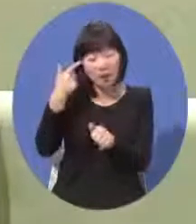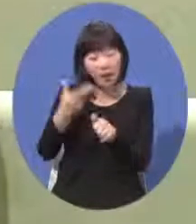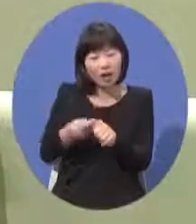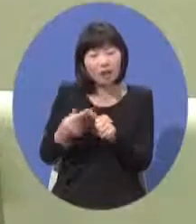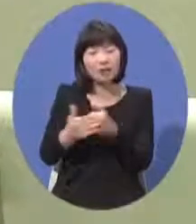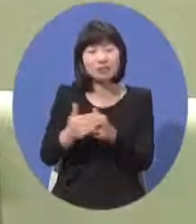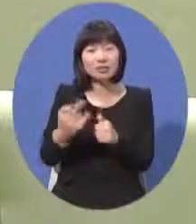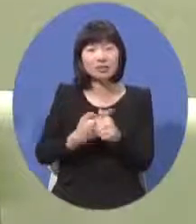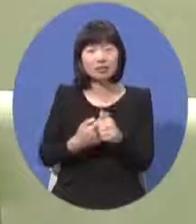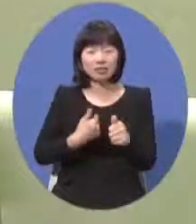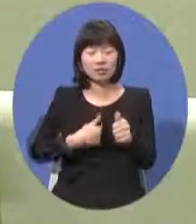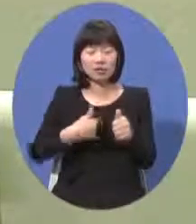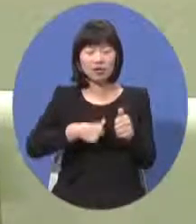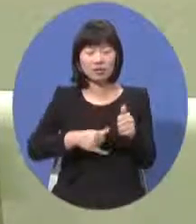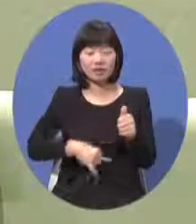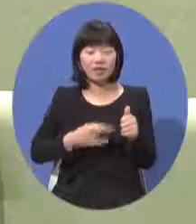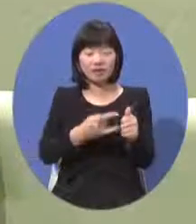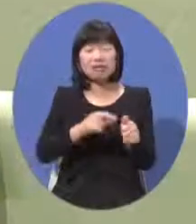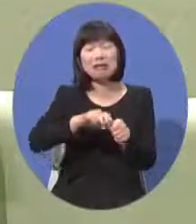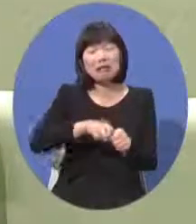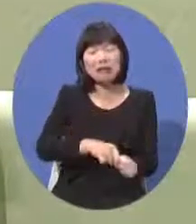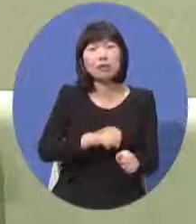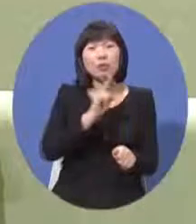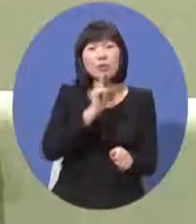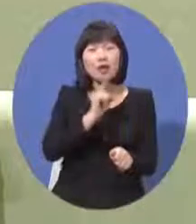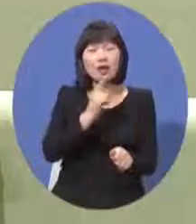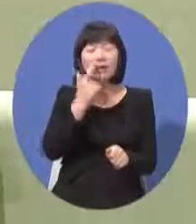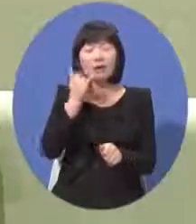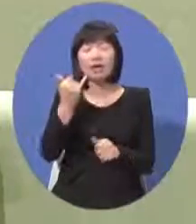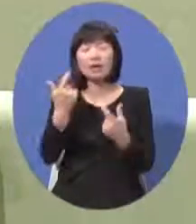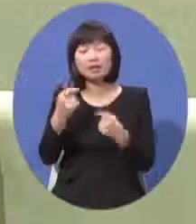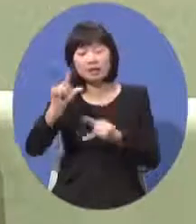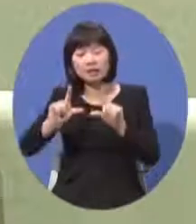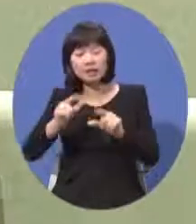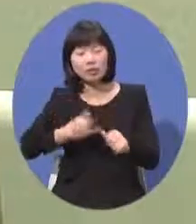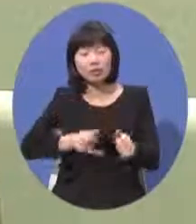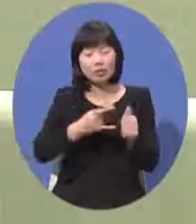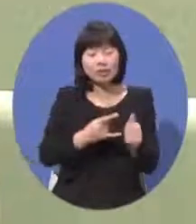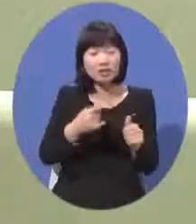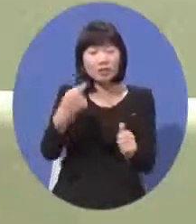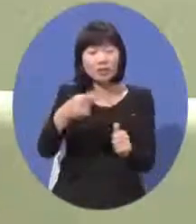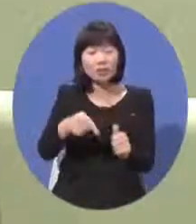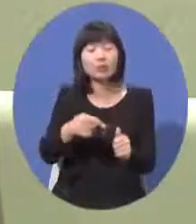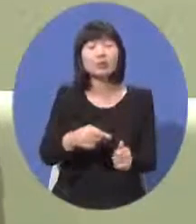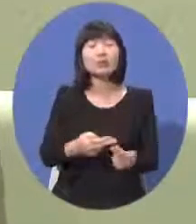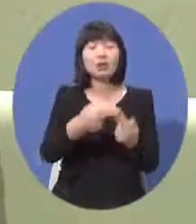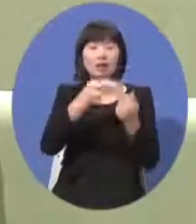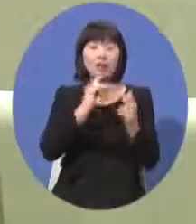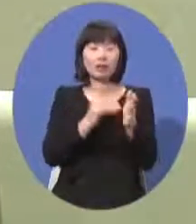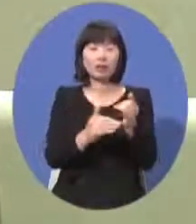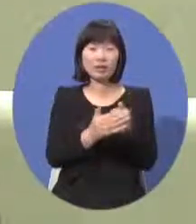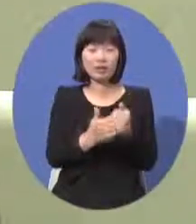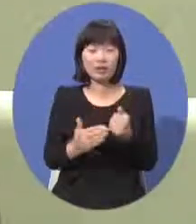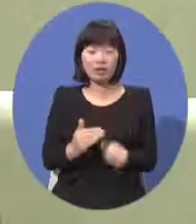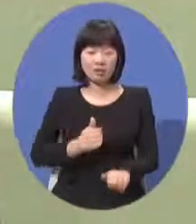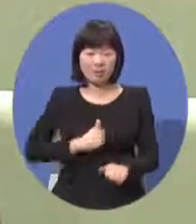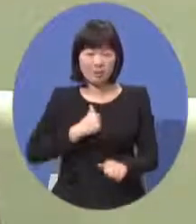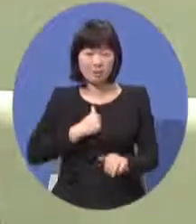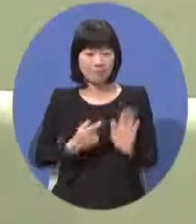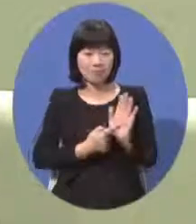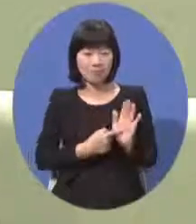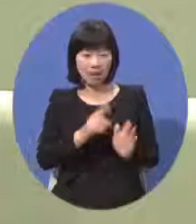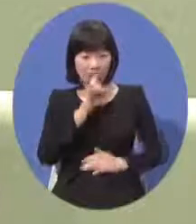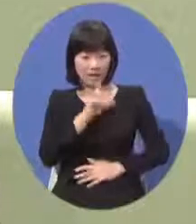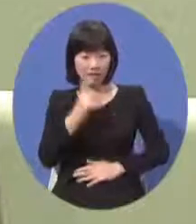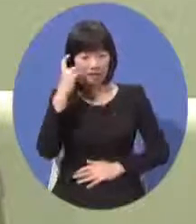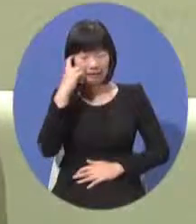우리 자녀한테 그렇게 강요하는 경우가 있고요. 부모의 그런 태도가 은연중에 아이한테 교육이 되거든요. 그래서 화나는 건 표현하면 안